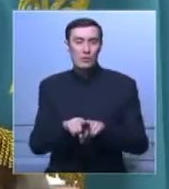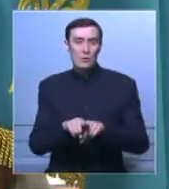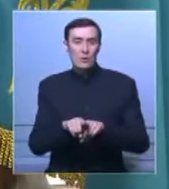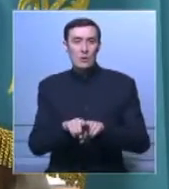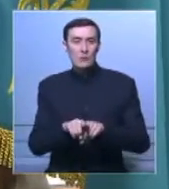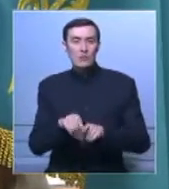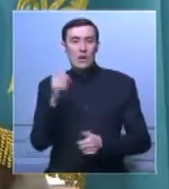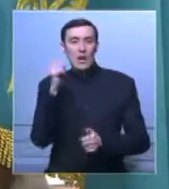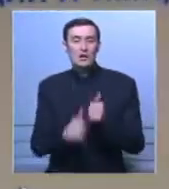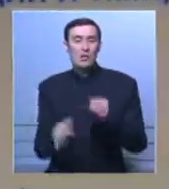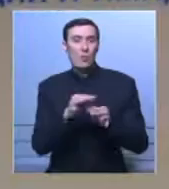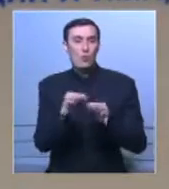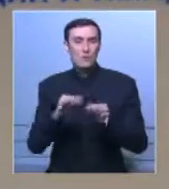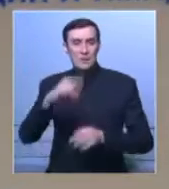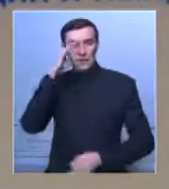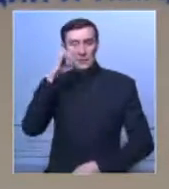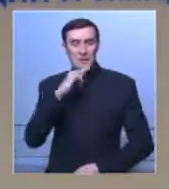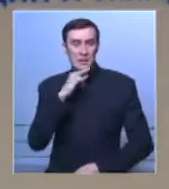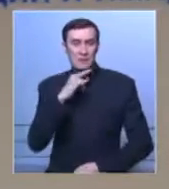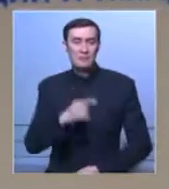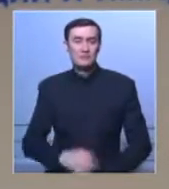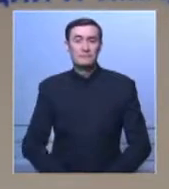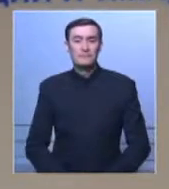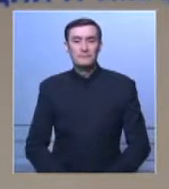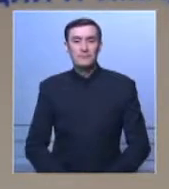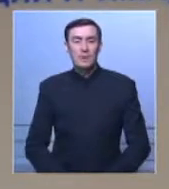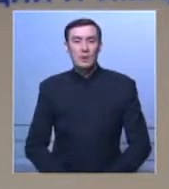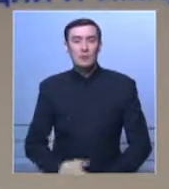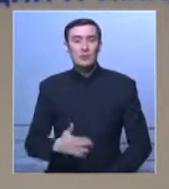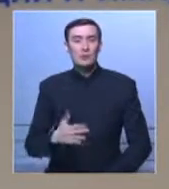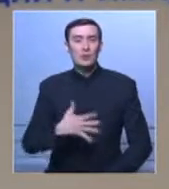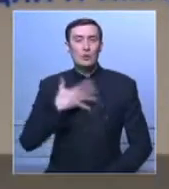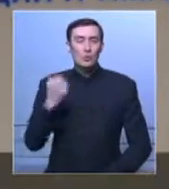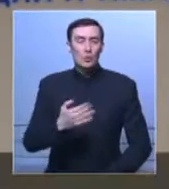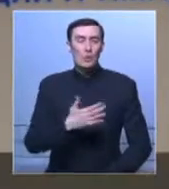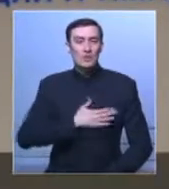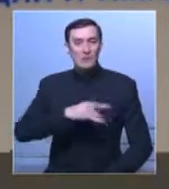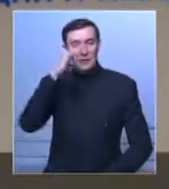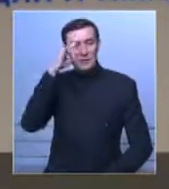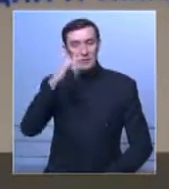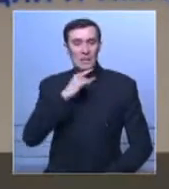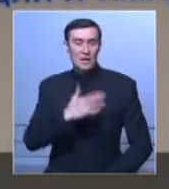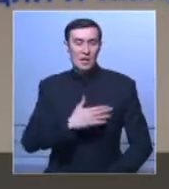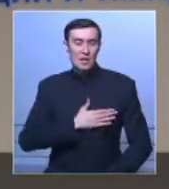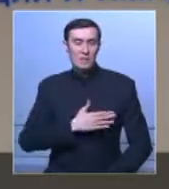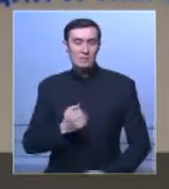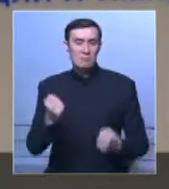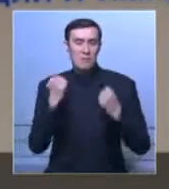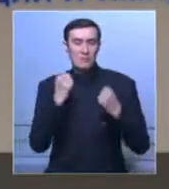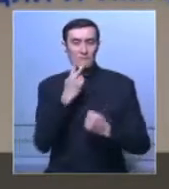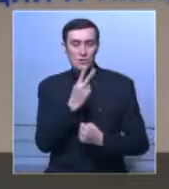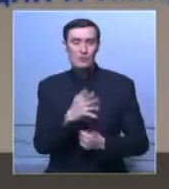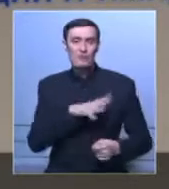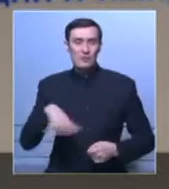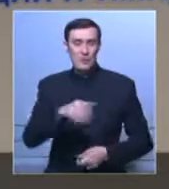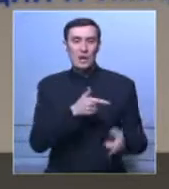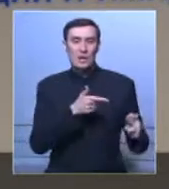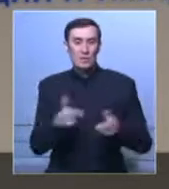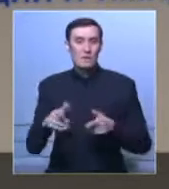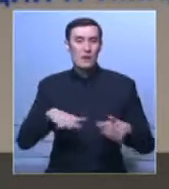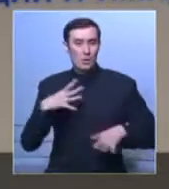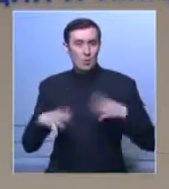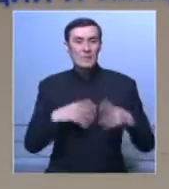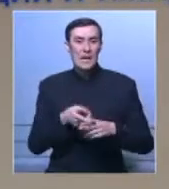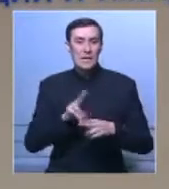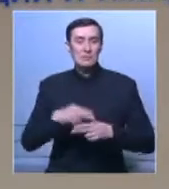охватывает весь Казахстан и регион. Чувствую дух Казахстана, дух нашей страны. Дух наших спортсменов. Я вижу по спортсменам, что они готовы, что они готовились к